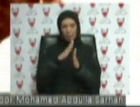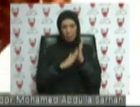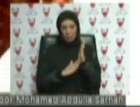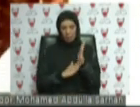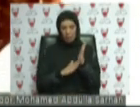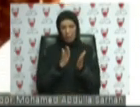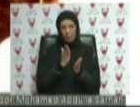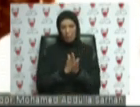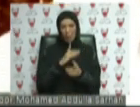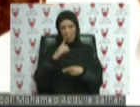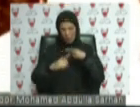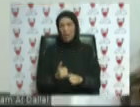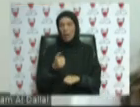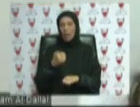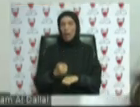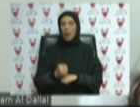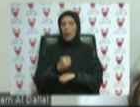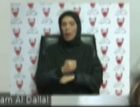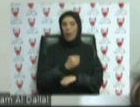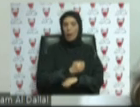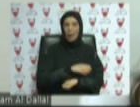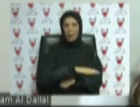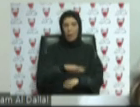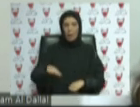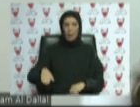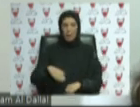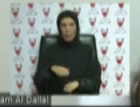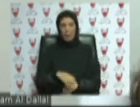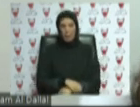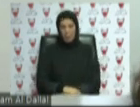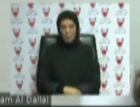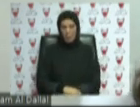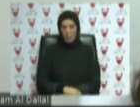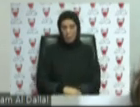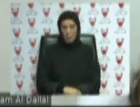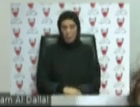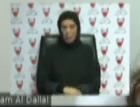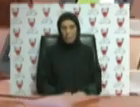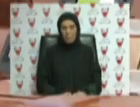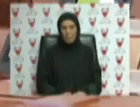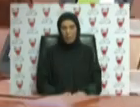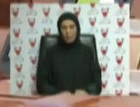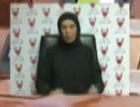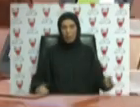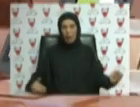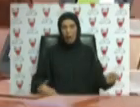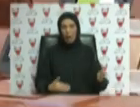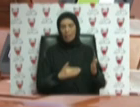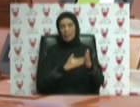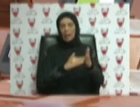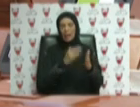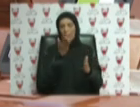الصادرة، استلام الأحكام عن بعد. هذه فعلا يعني في فترة وجيزة استطعنا. نعم. بتضافر حكومي